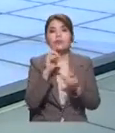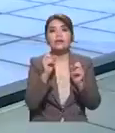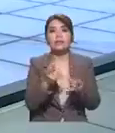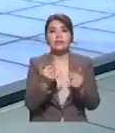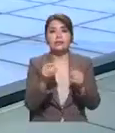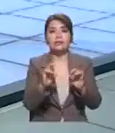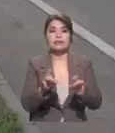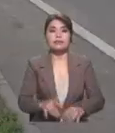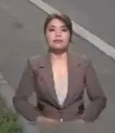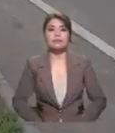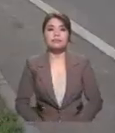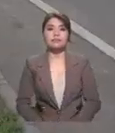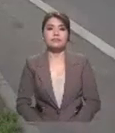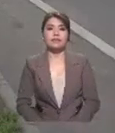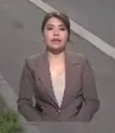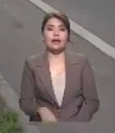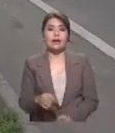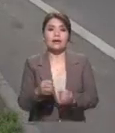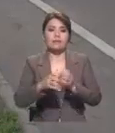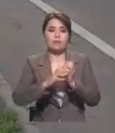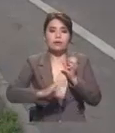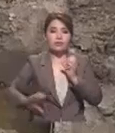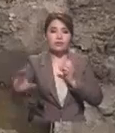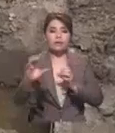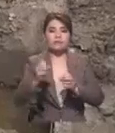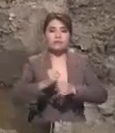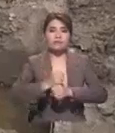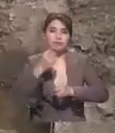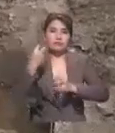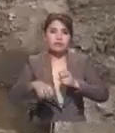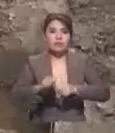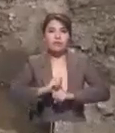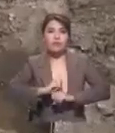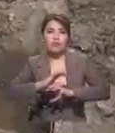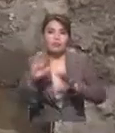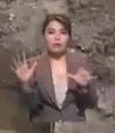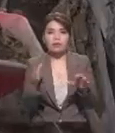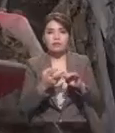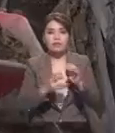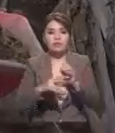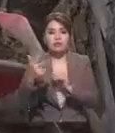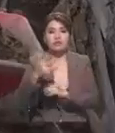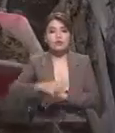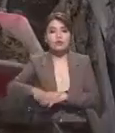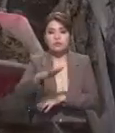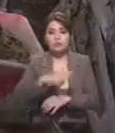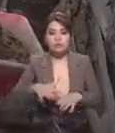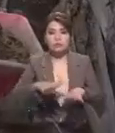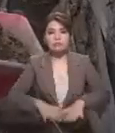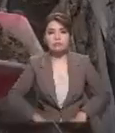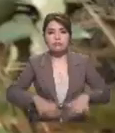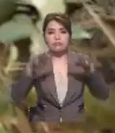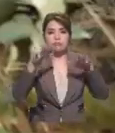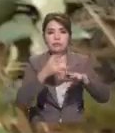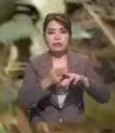айтады. Жарылған құбырдан атқылаған ыстық су Мәшһүр Жүсіп көшесіндегі үш үйдің ауласын басып қалды. Тұрғындар ала